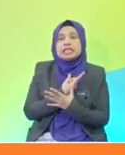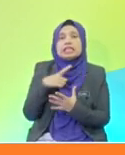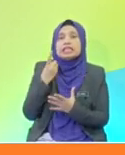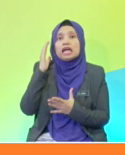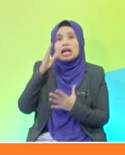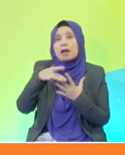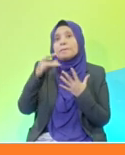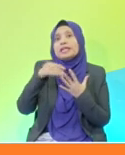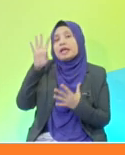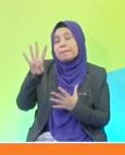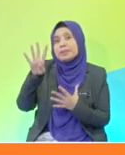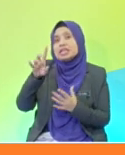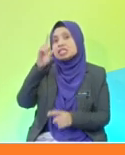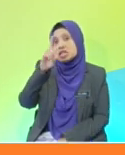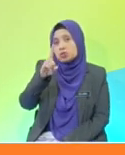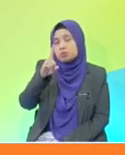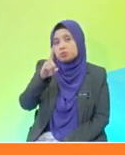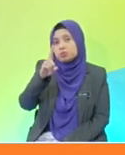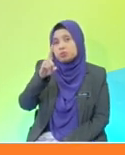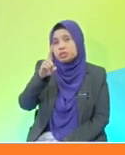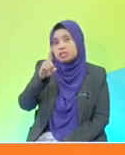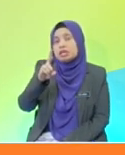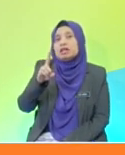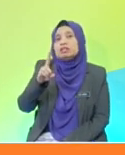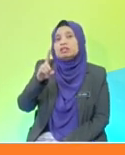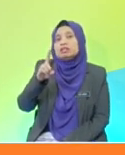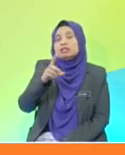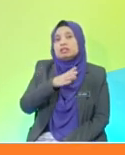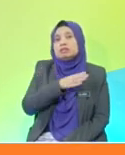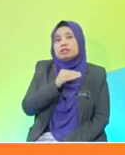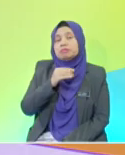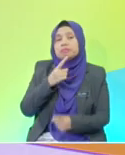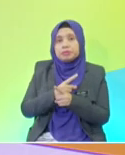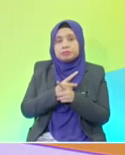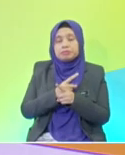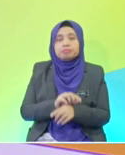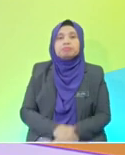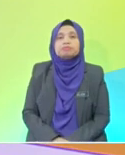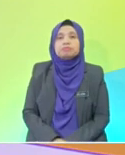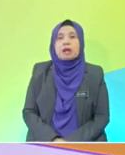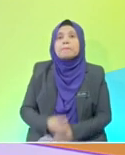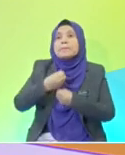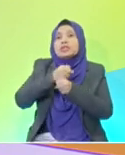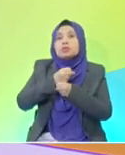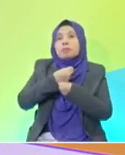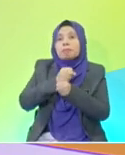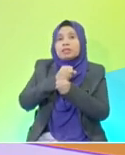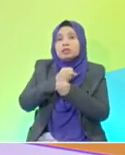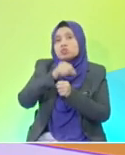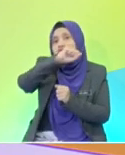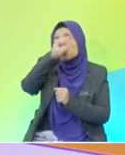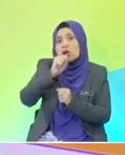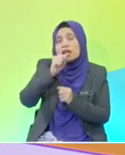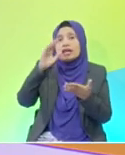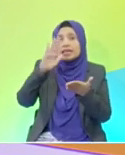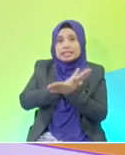memilih bilah untuk pilihan satu salah pilihan 2 adalah betul itu itu adalah bentuk-bentuk soal